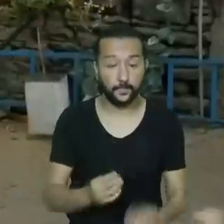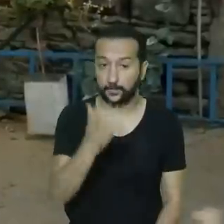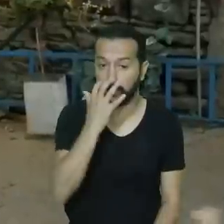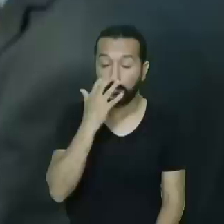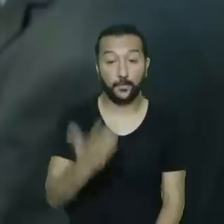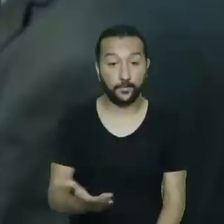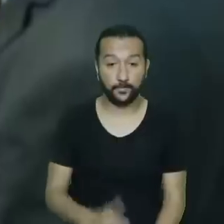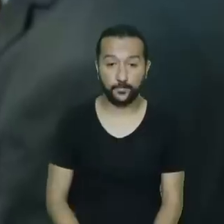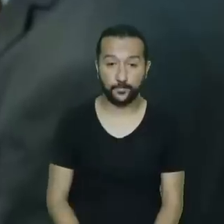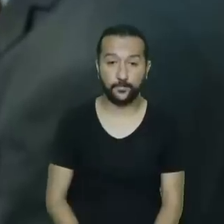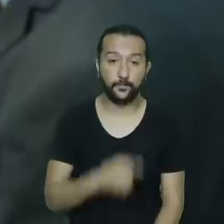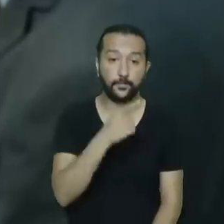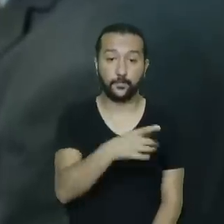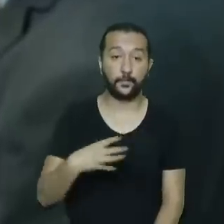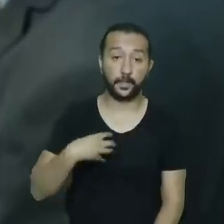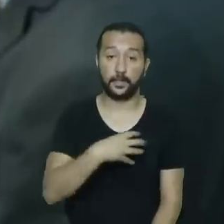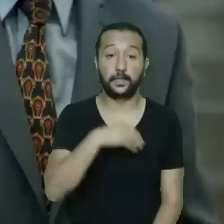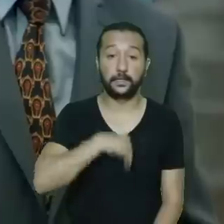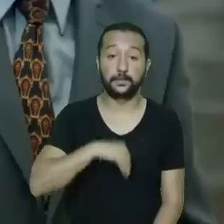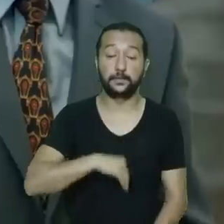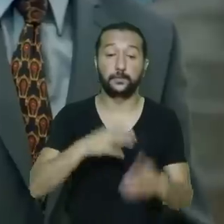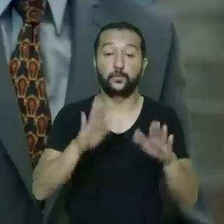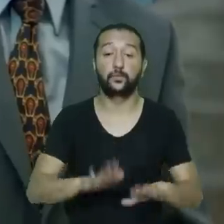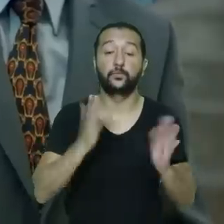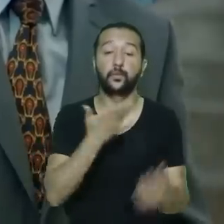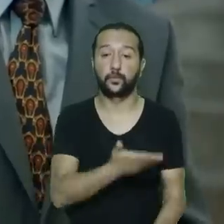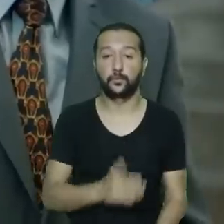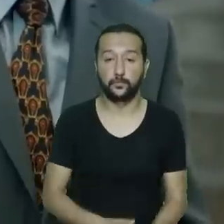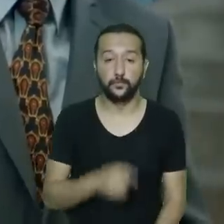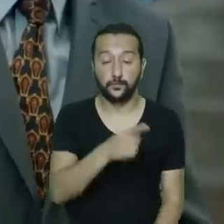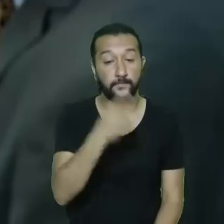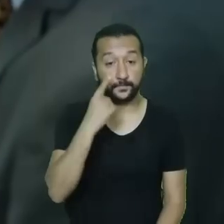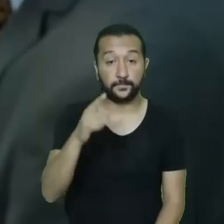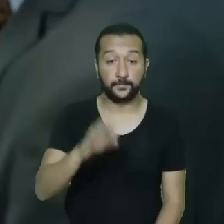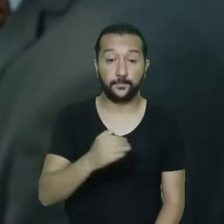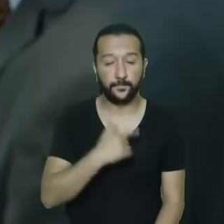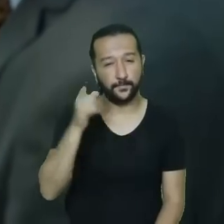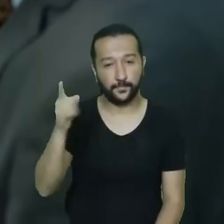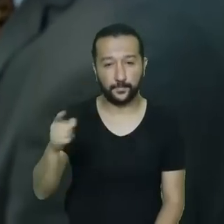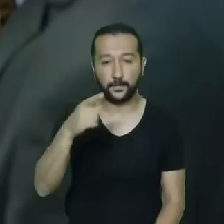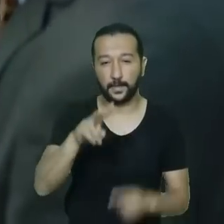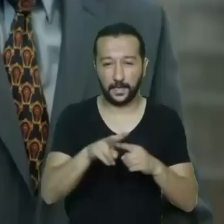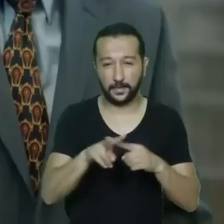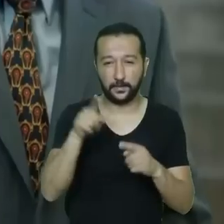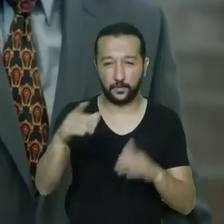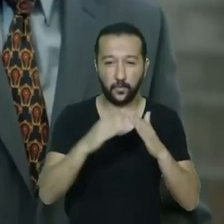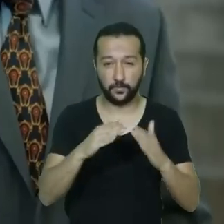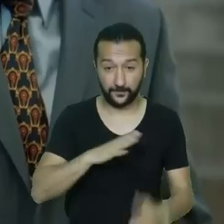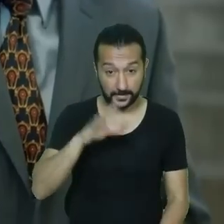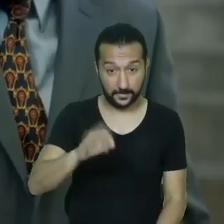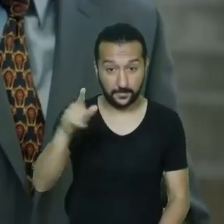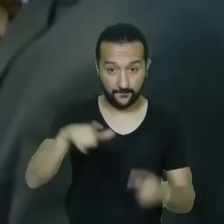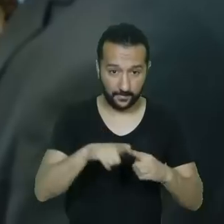Katlanacağız de. İşte ananın içi durmuyor oğlum. Şimdi bak, bizim bu Kadir'le komşular var